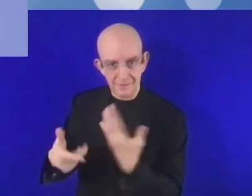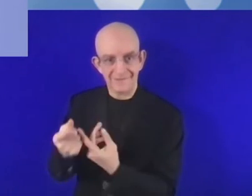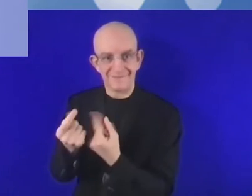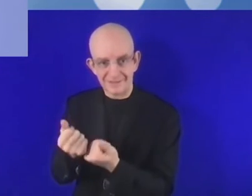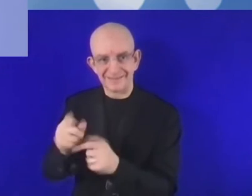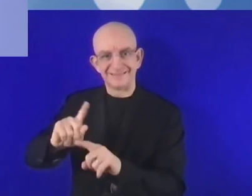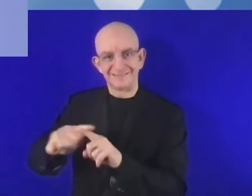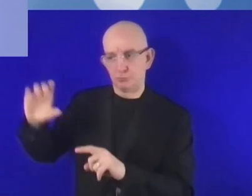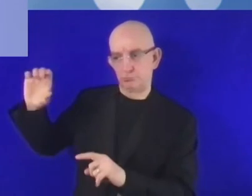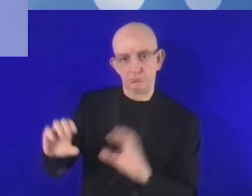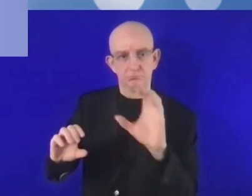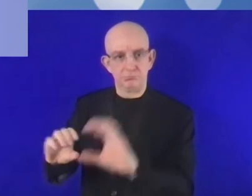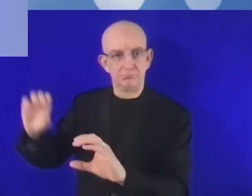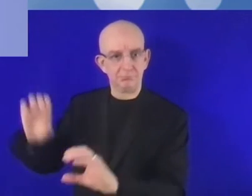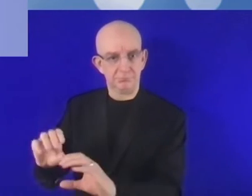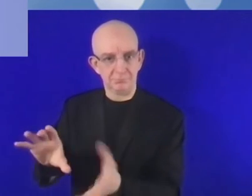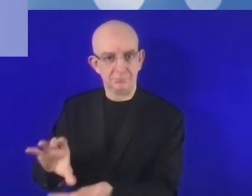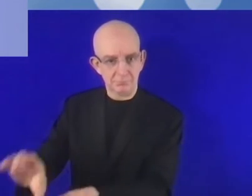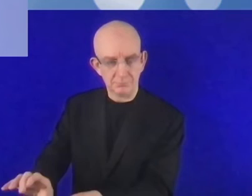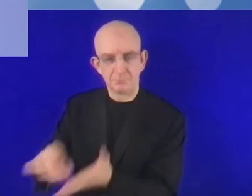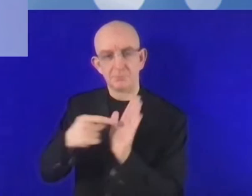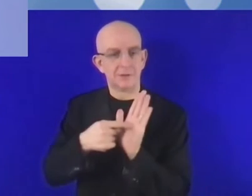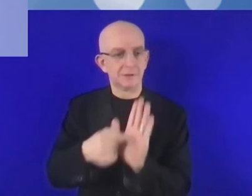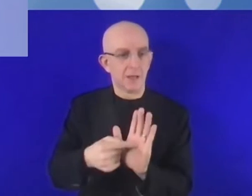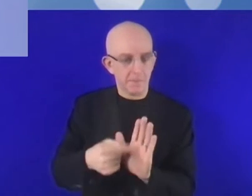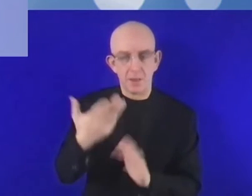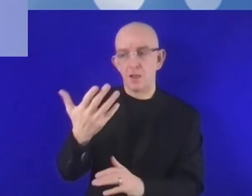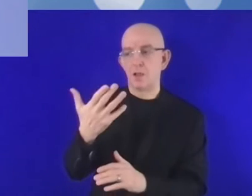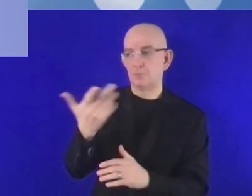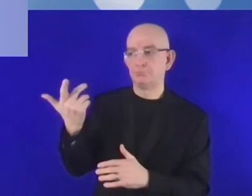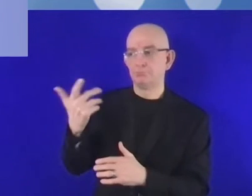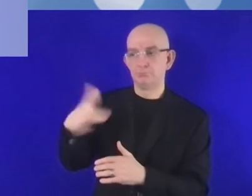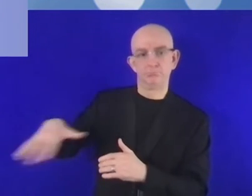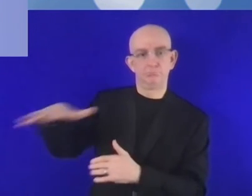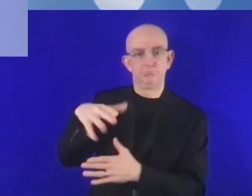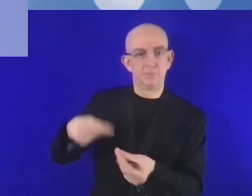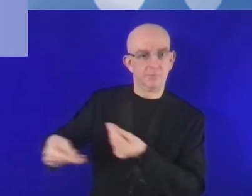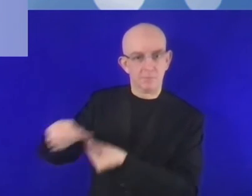другими инструментами, например, инструментами фондового рынка и